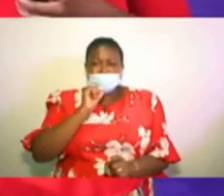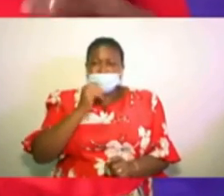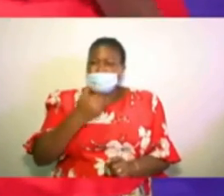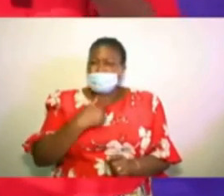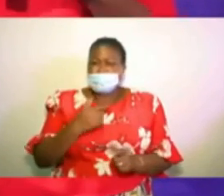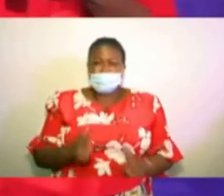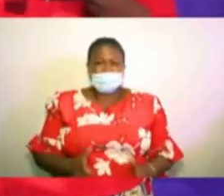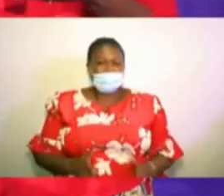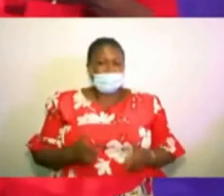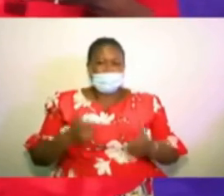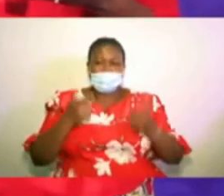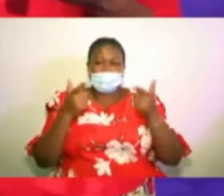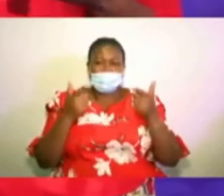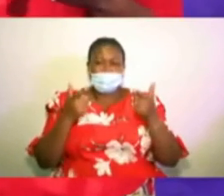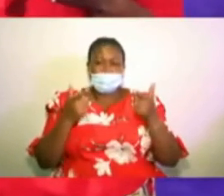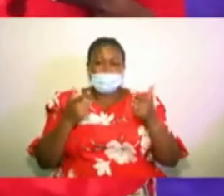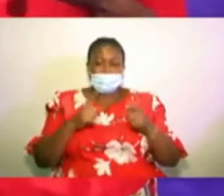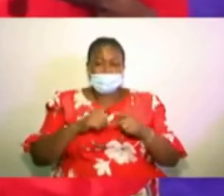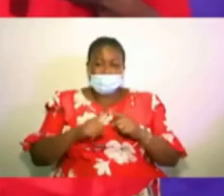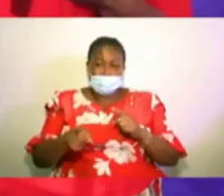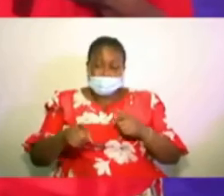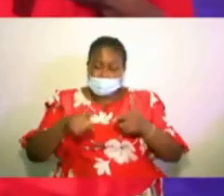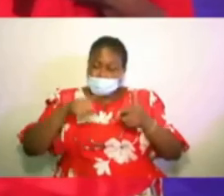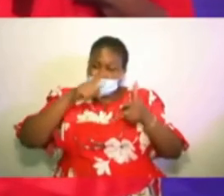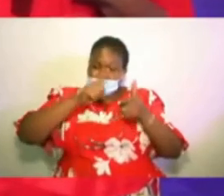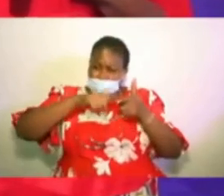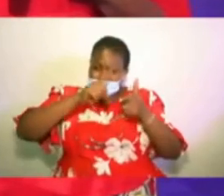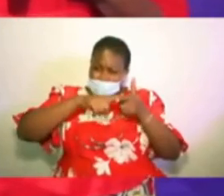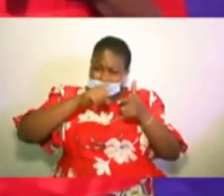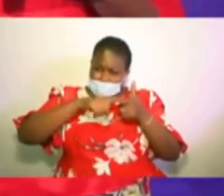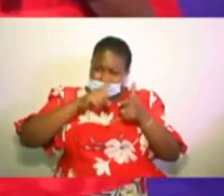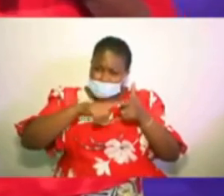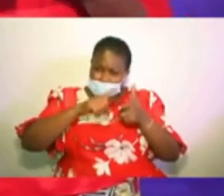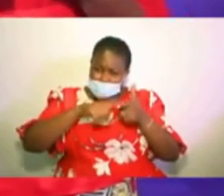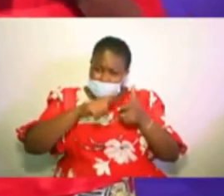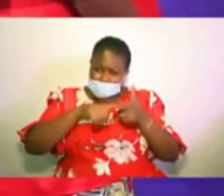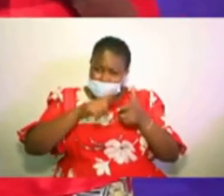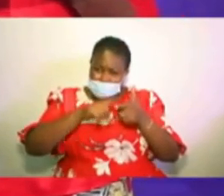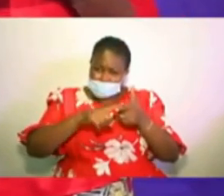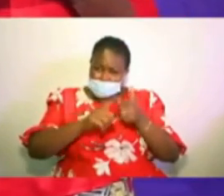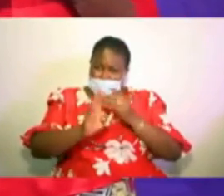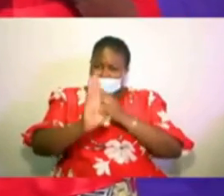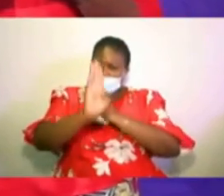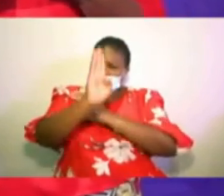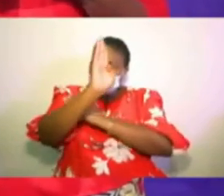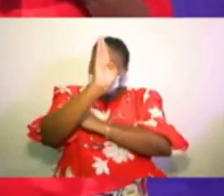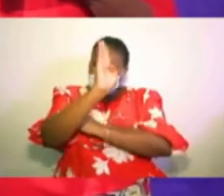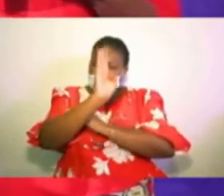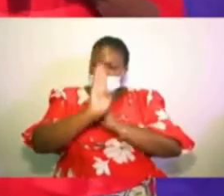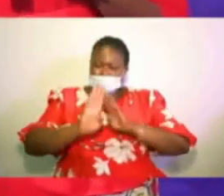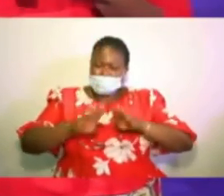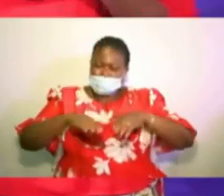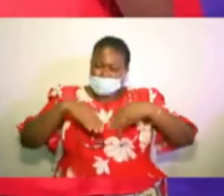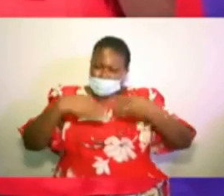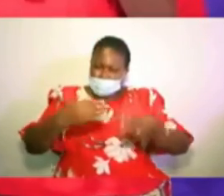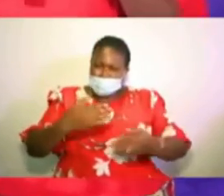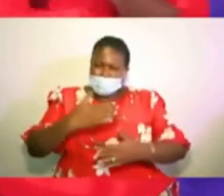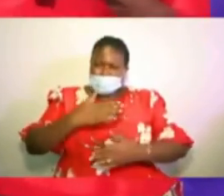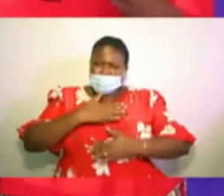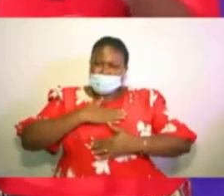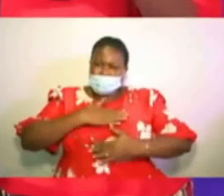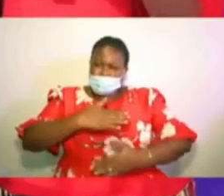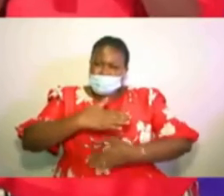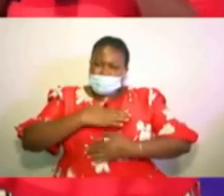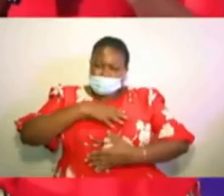second, the second stage. Deuxième étape. God breathed into his nostrils the breath of life. Il